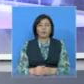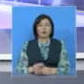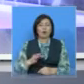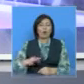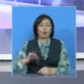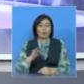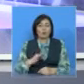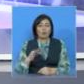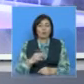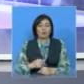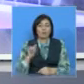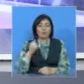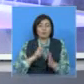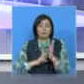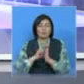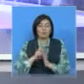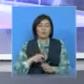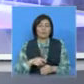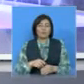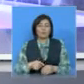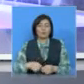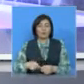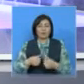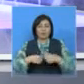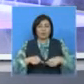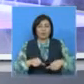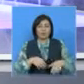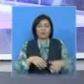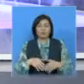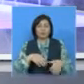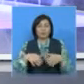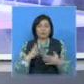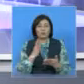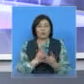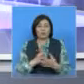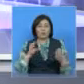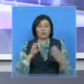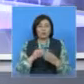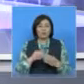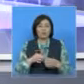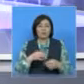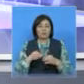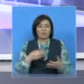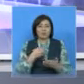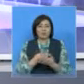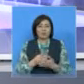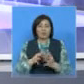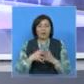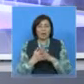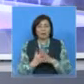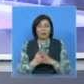Облыста сенбіден бастап карантин шектеуі жеңілдейді. Енді облысішілік автобустар кедергісі жүре алады. Яғни аудан мен қала